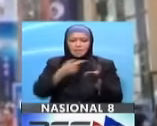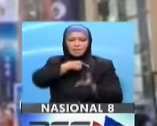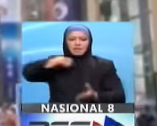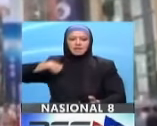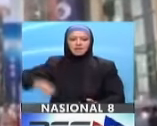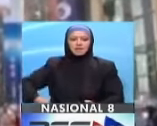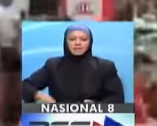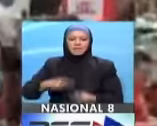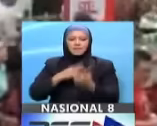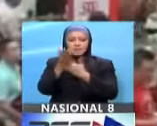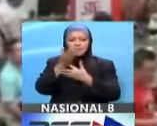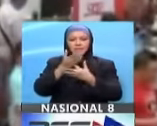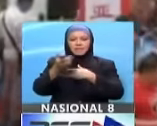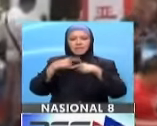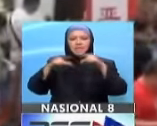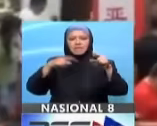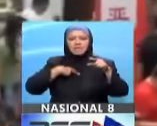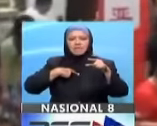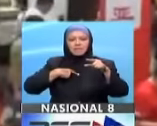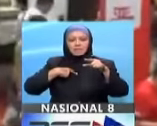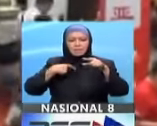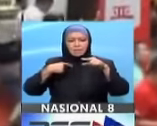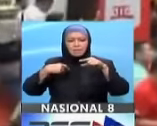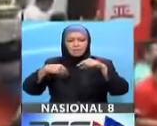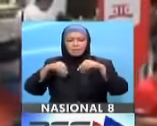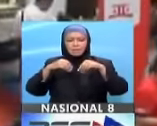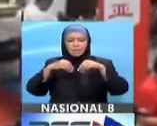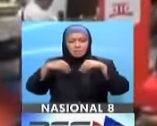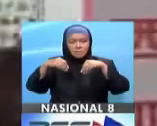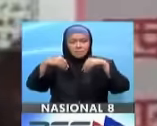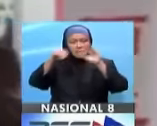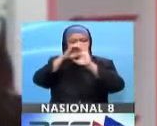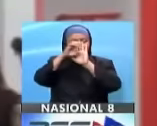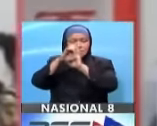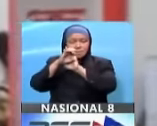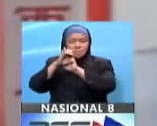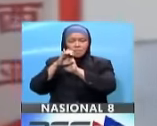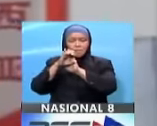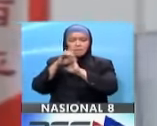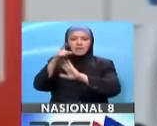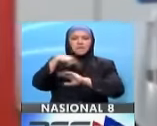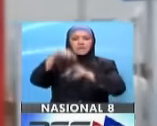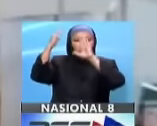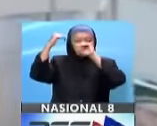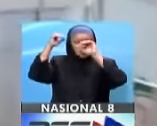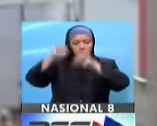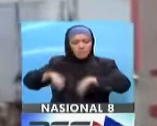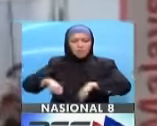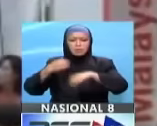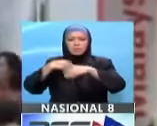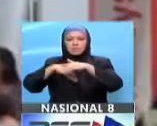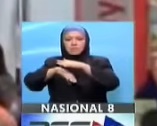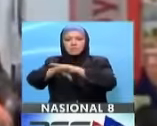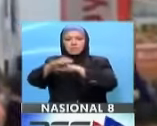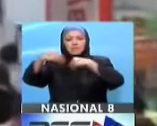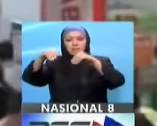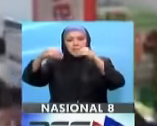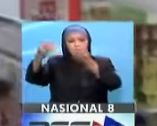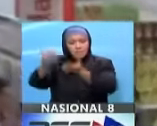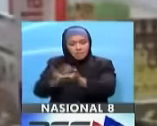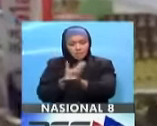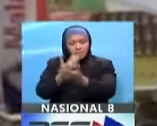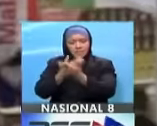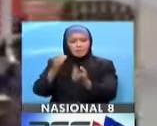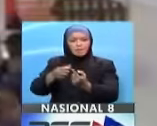Melalui penyertaan syarikat di Kexpo 2015, Zik Bakery and Cake berharap untuk meneroka pasaran baru terutamanya dalam